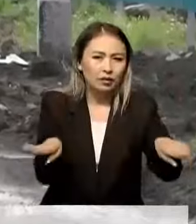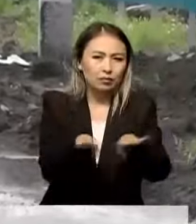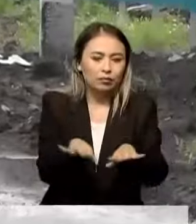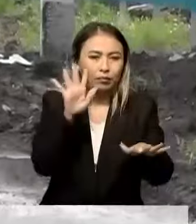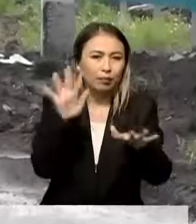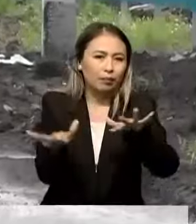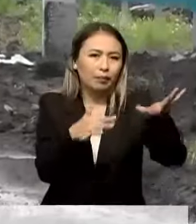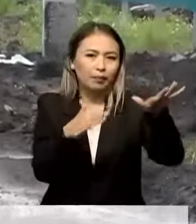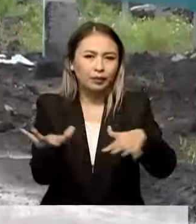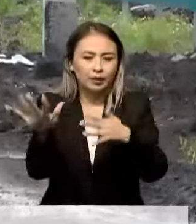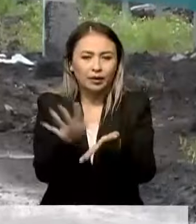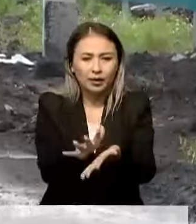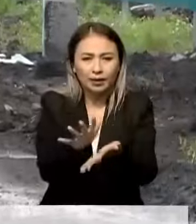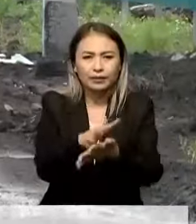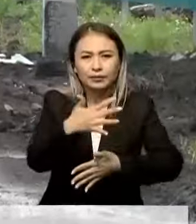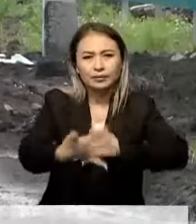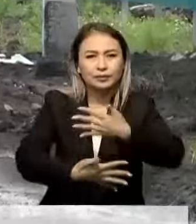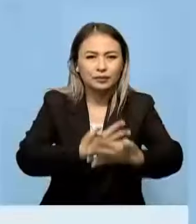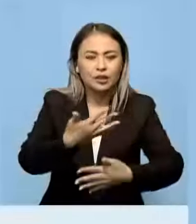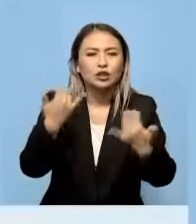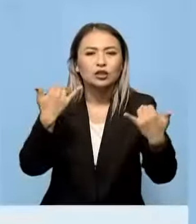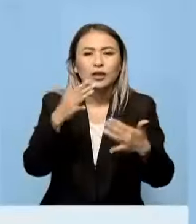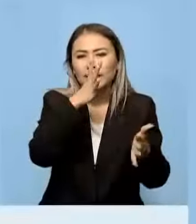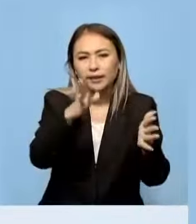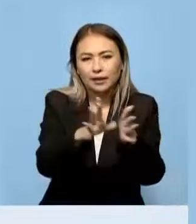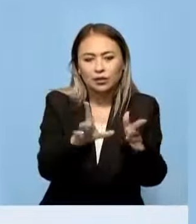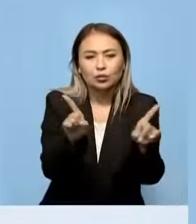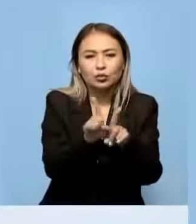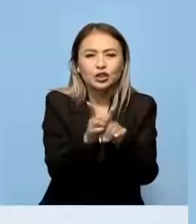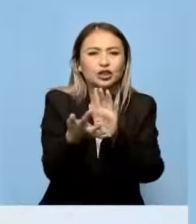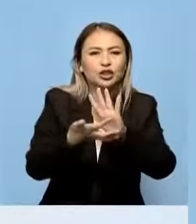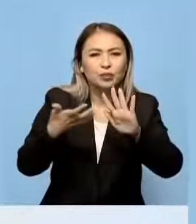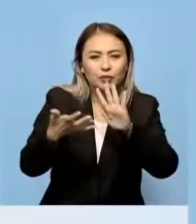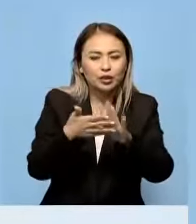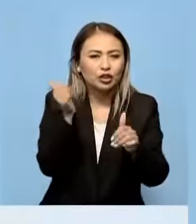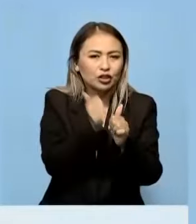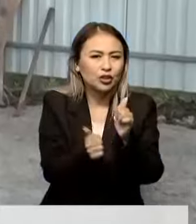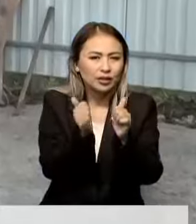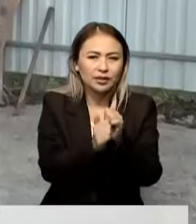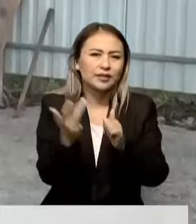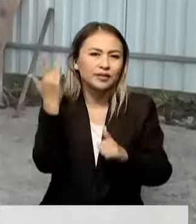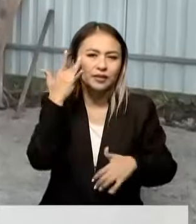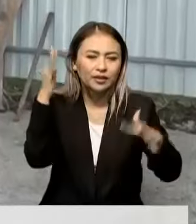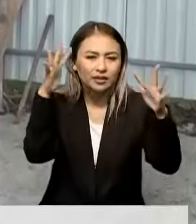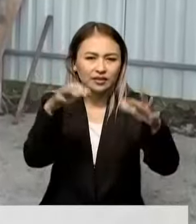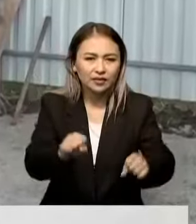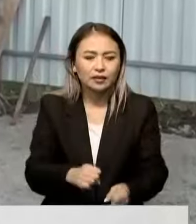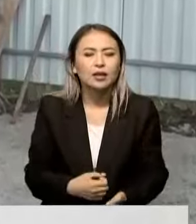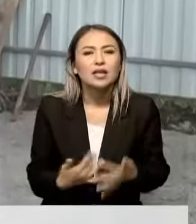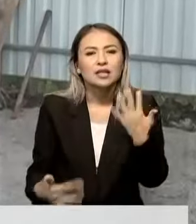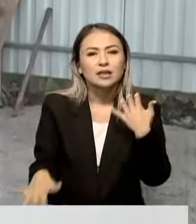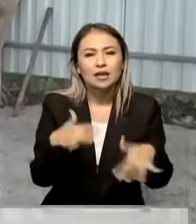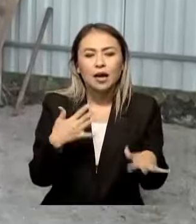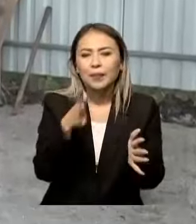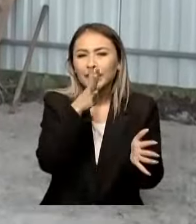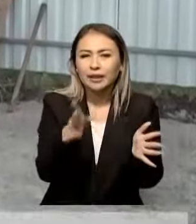көлкіп тұрады. Жолдар да езіліп жатыр. Электр желілерінің қуаты да жетпей қалады. Жиі сөнеді екен. Слабая энергия в связи с тем, что...